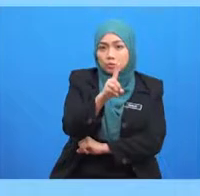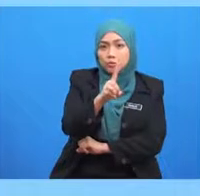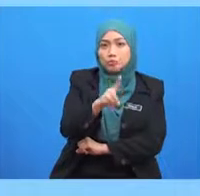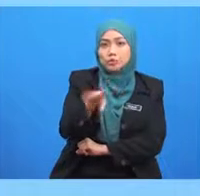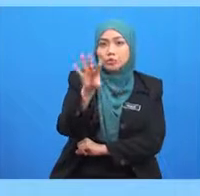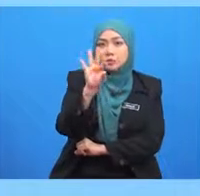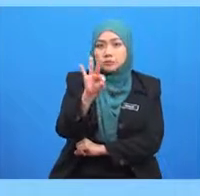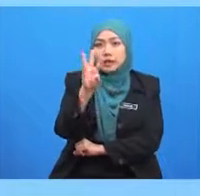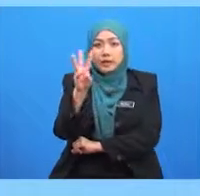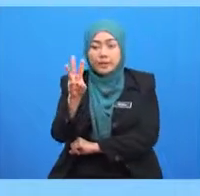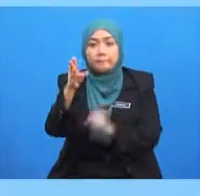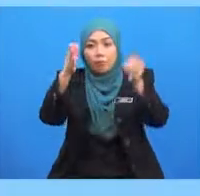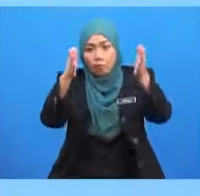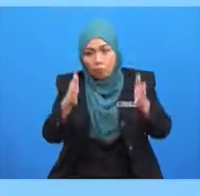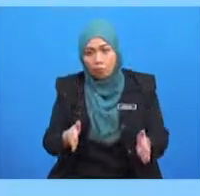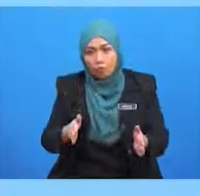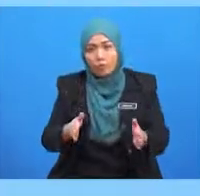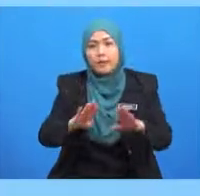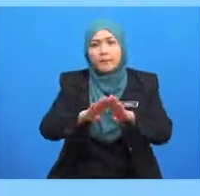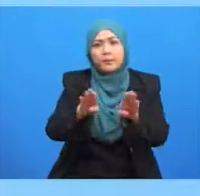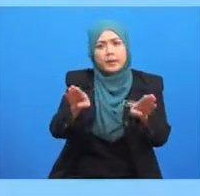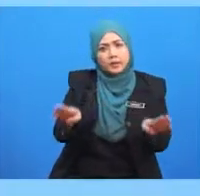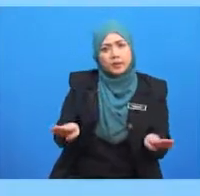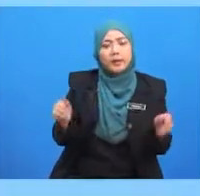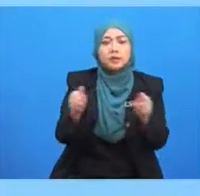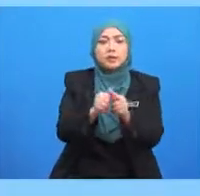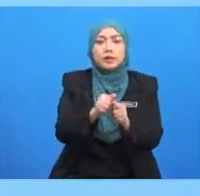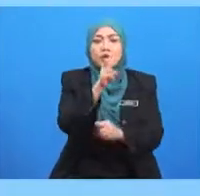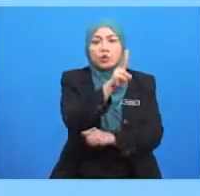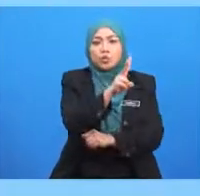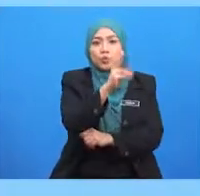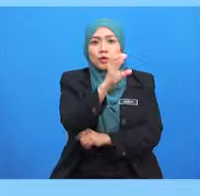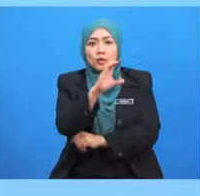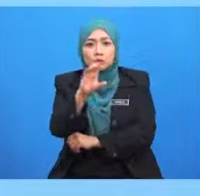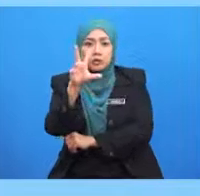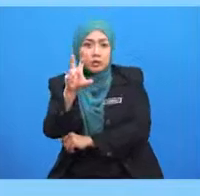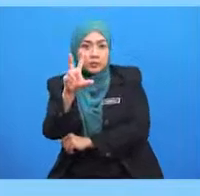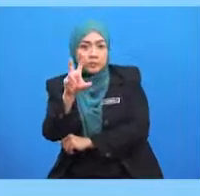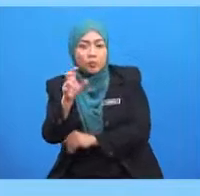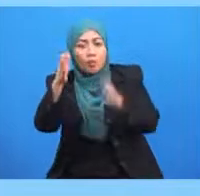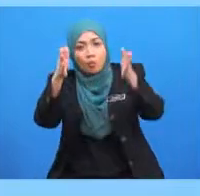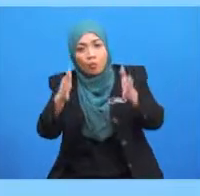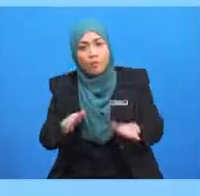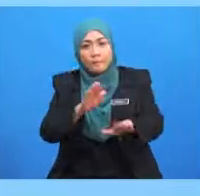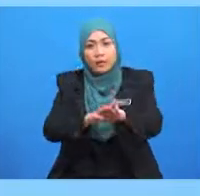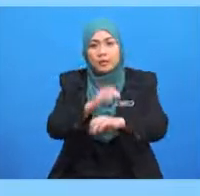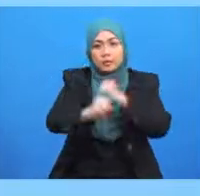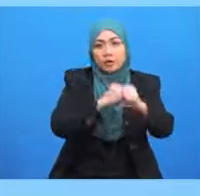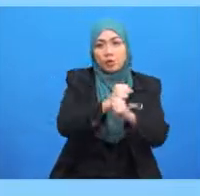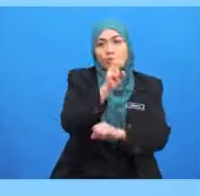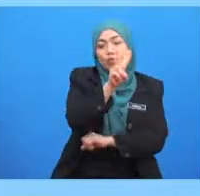196 orang berbanding dengan 230 orang pada tahun 2015